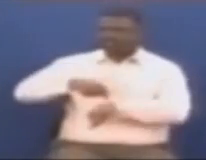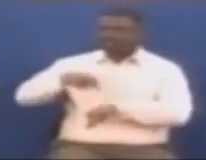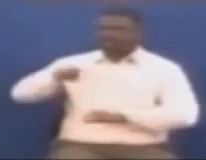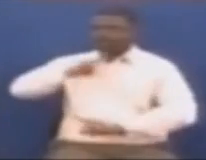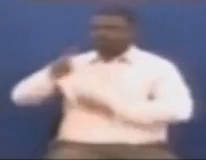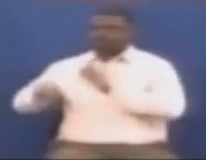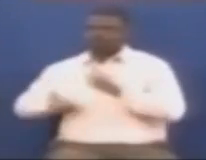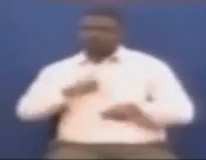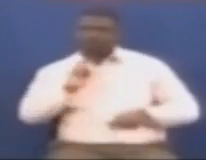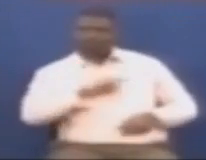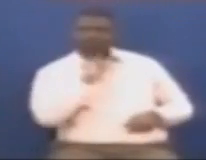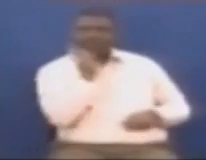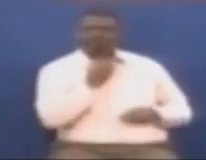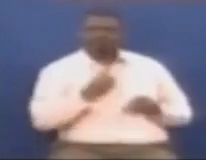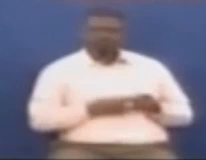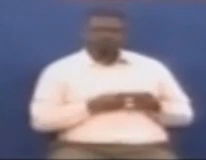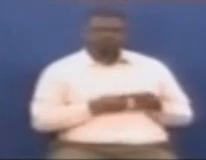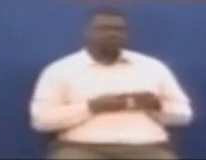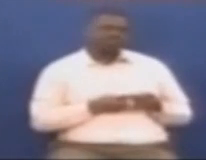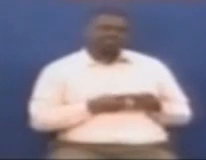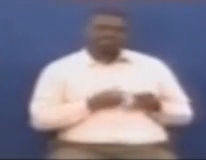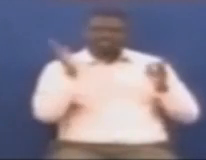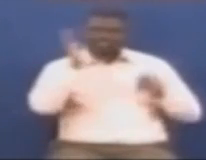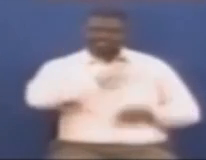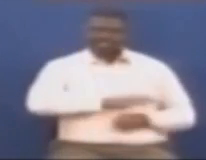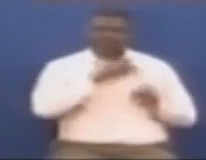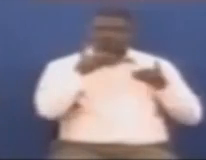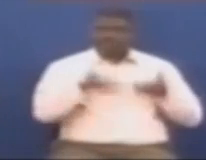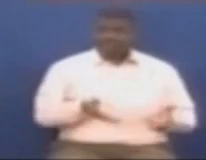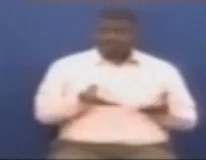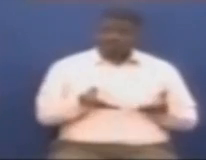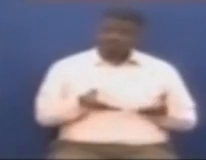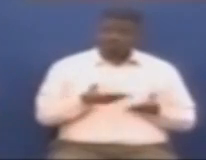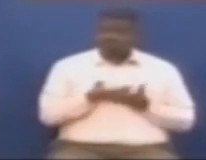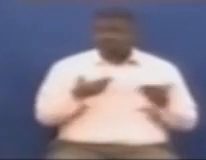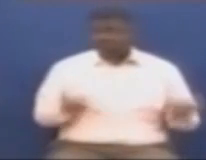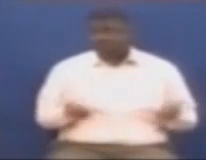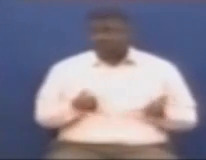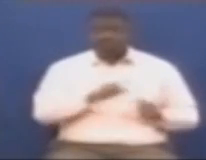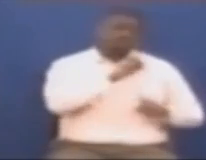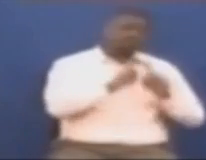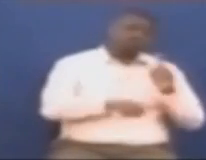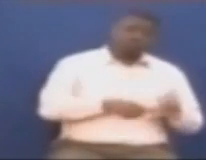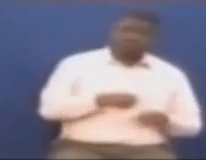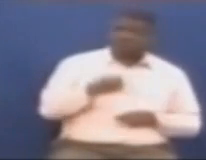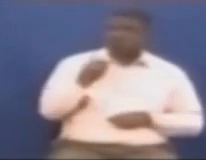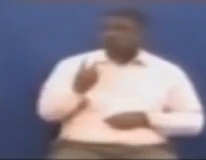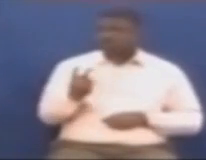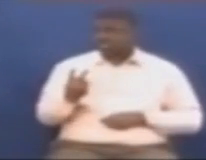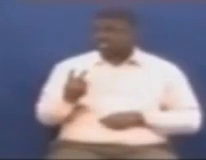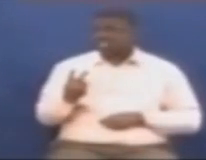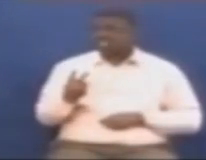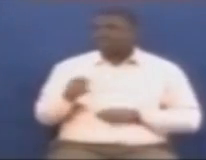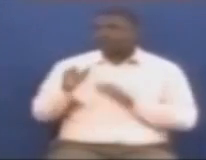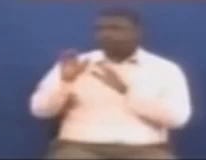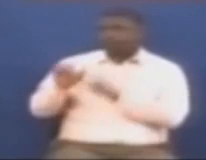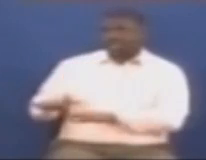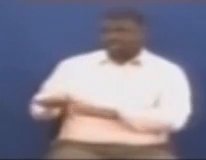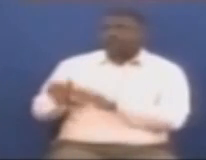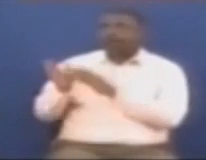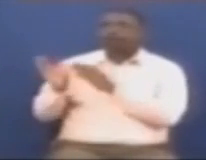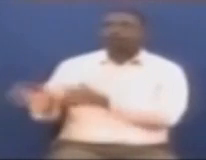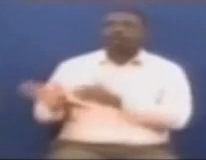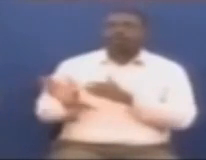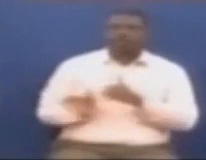na kuvunja kwa mikataba na kadhalika, ni mweleze tu Mheshimiwa mbunge kwamba kwa sasa hivi tunao